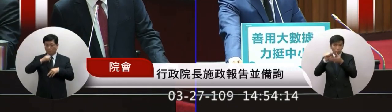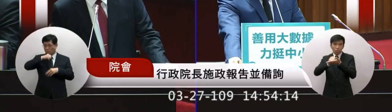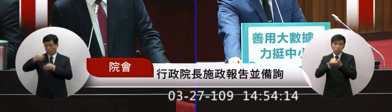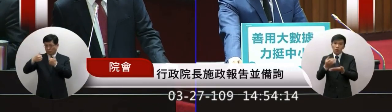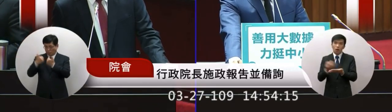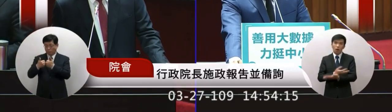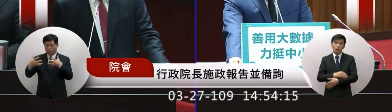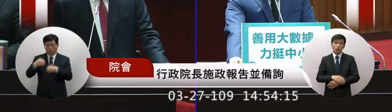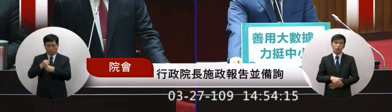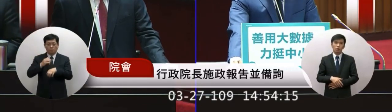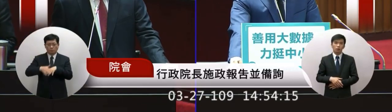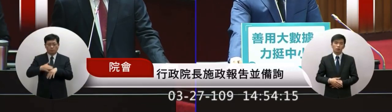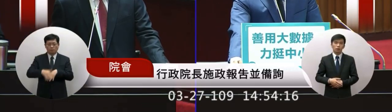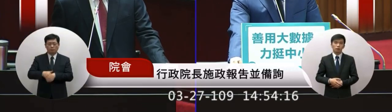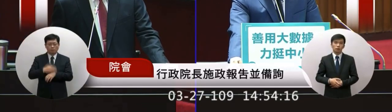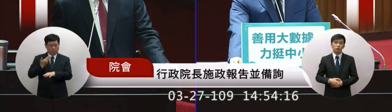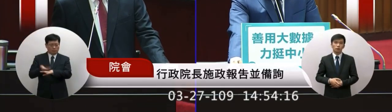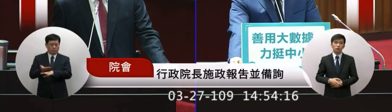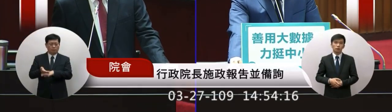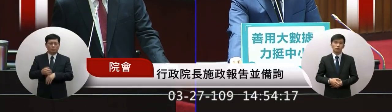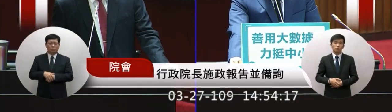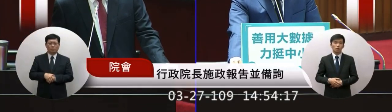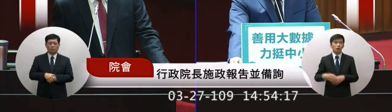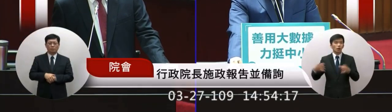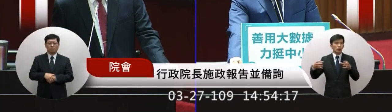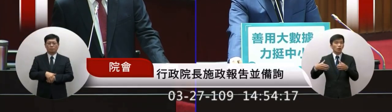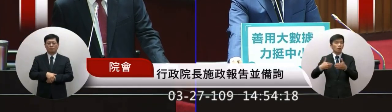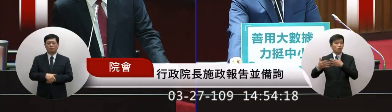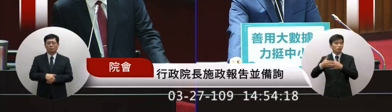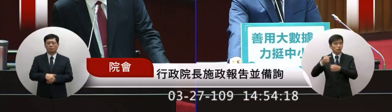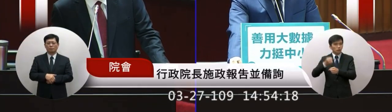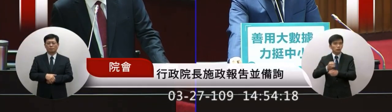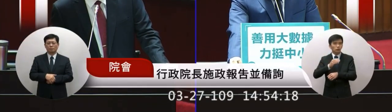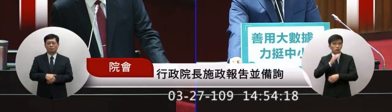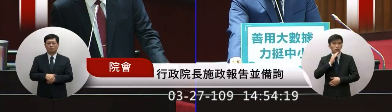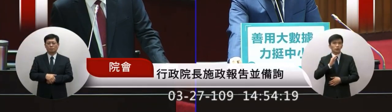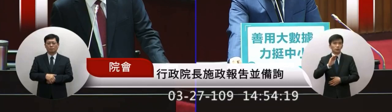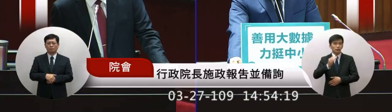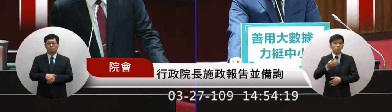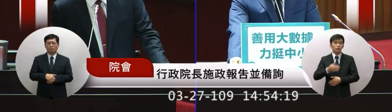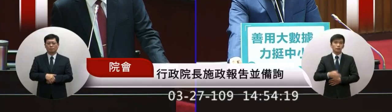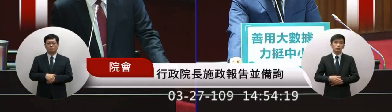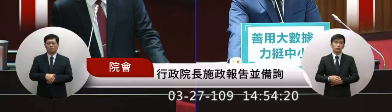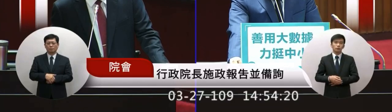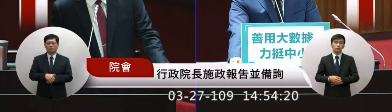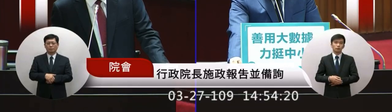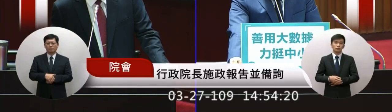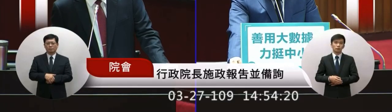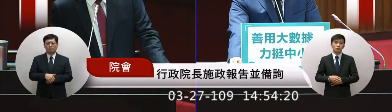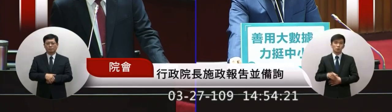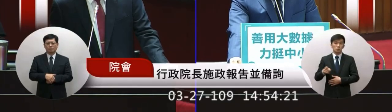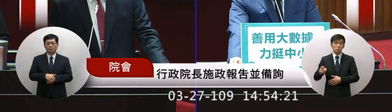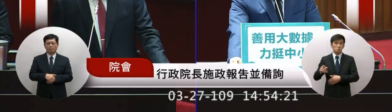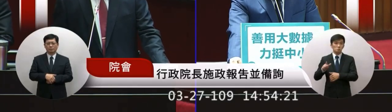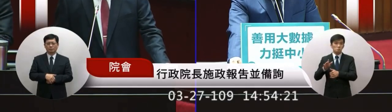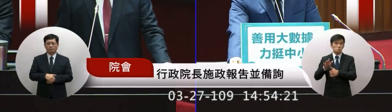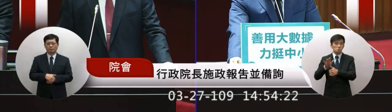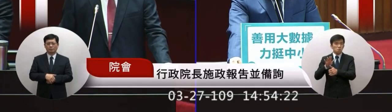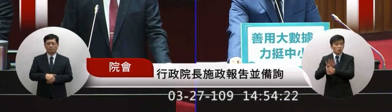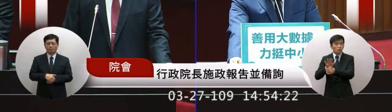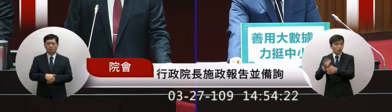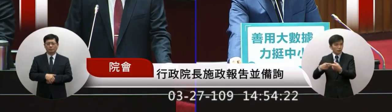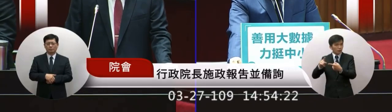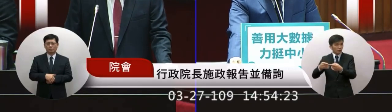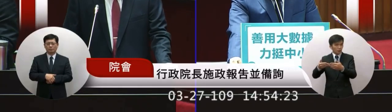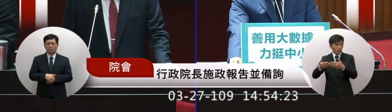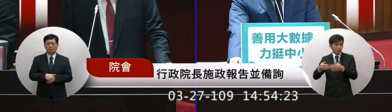商会再来合作，这会你放心。 无啦，合作的话，因为基本上在这个协助的层级上，我们要应